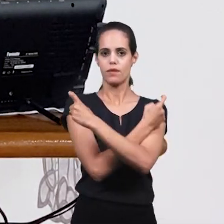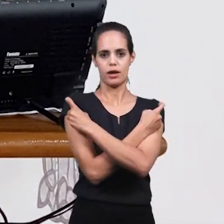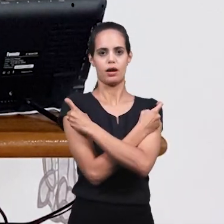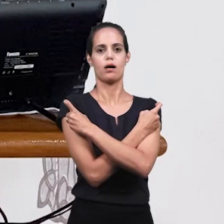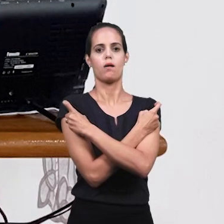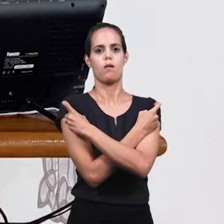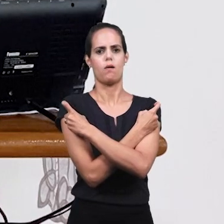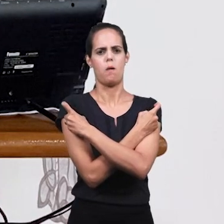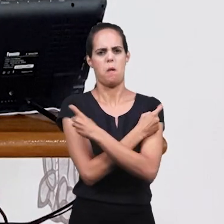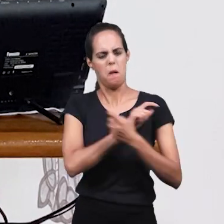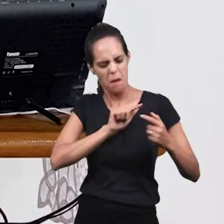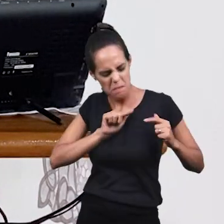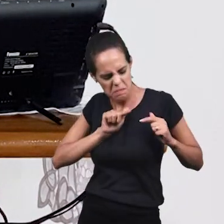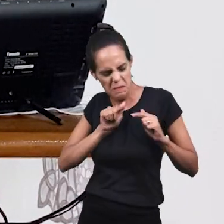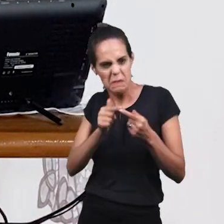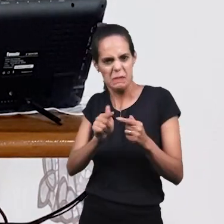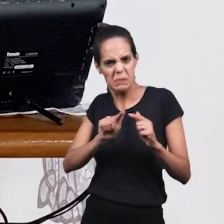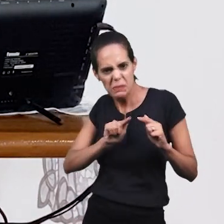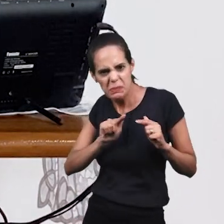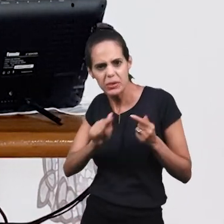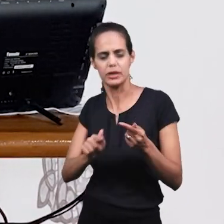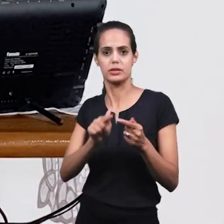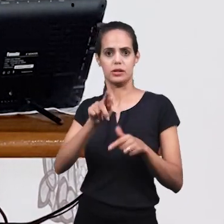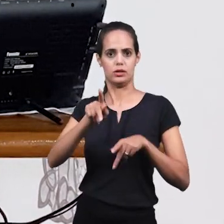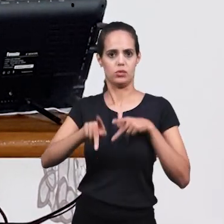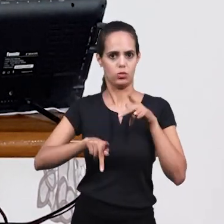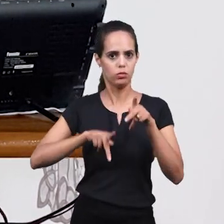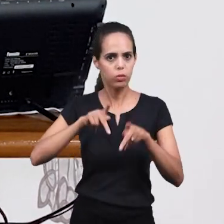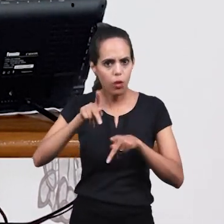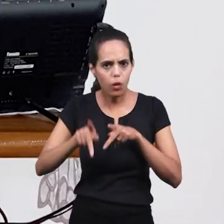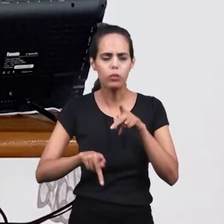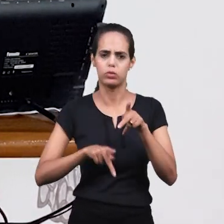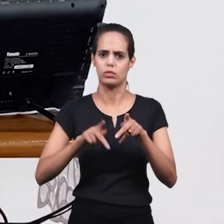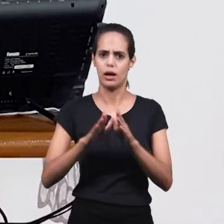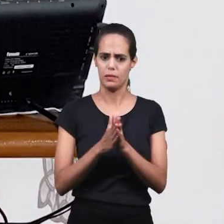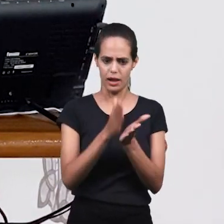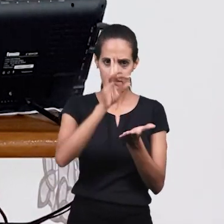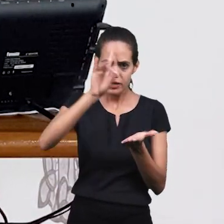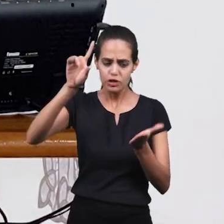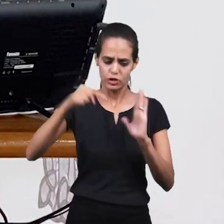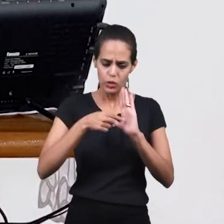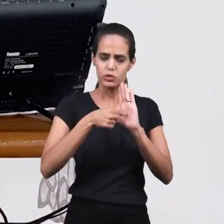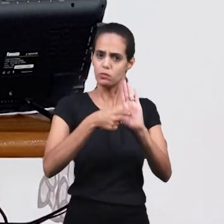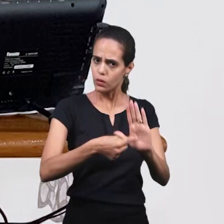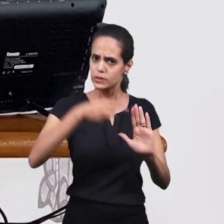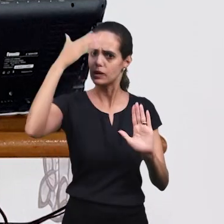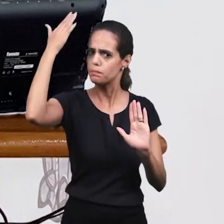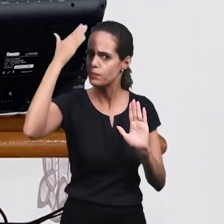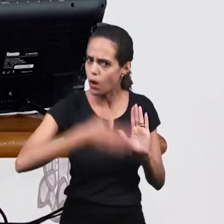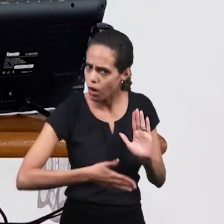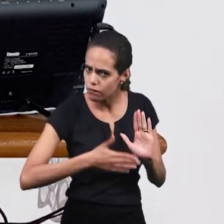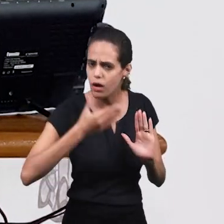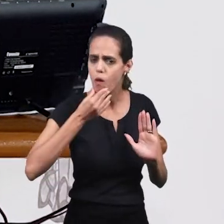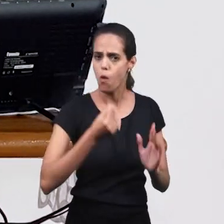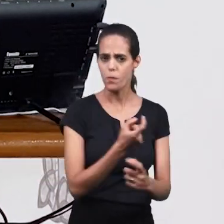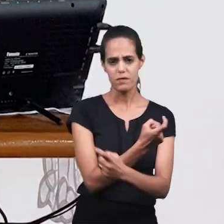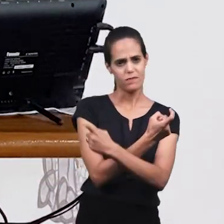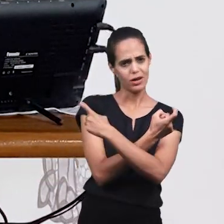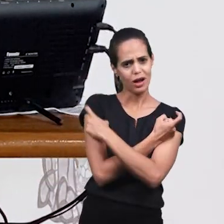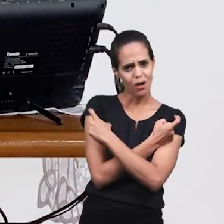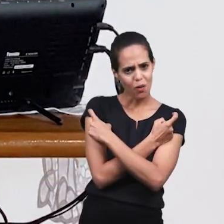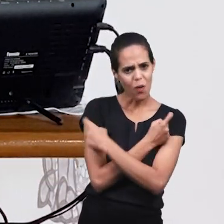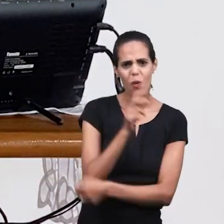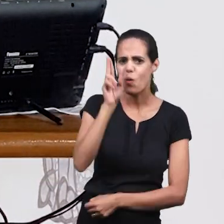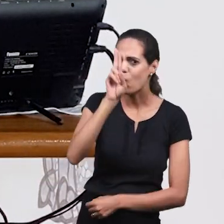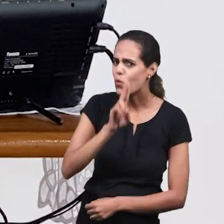cela va nous affirmer, va nous montrer qu'il a utilisé toutes ressources. Tout ce qui était à sa rencontre, il